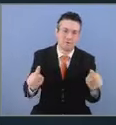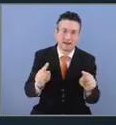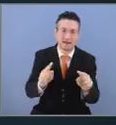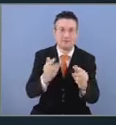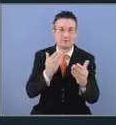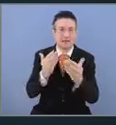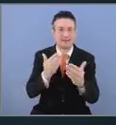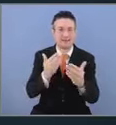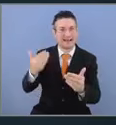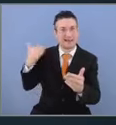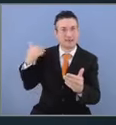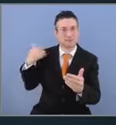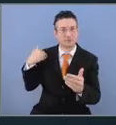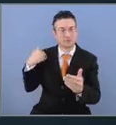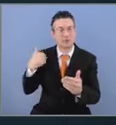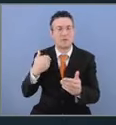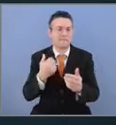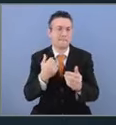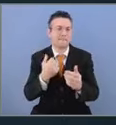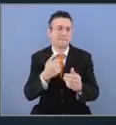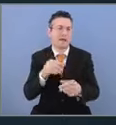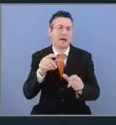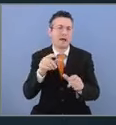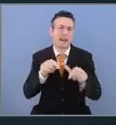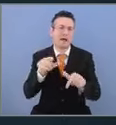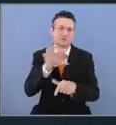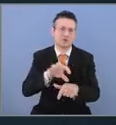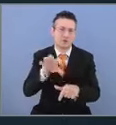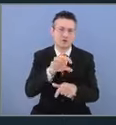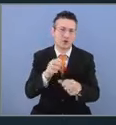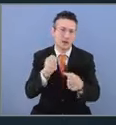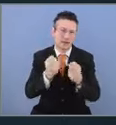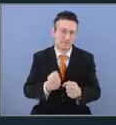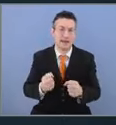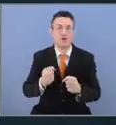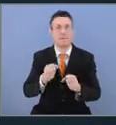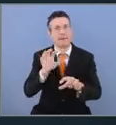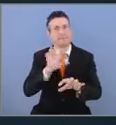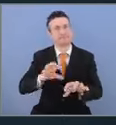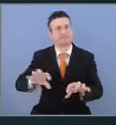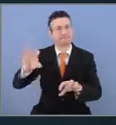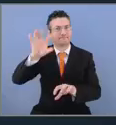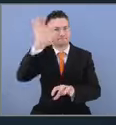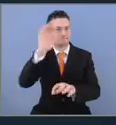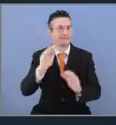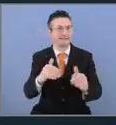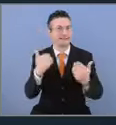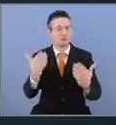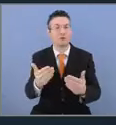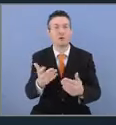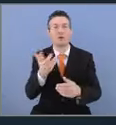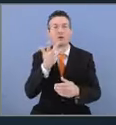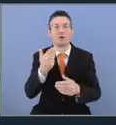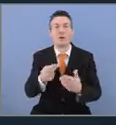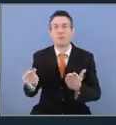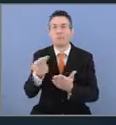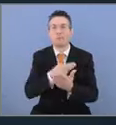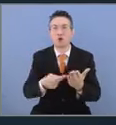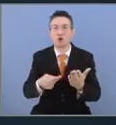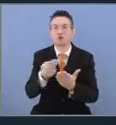regione Lazio, ma sicuramente parecchio altrove, si accavallino progetti esattamente nelle stesse,